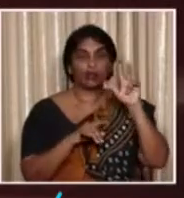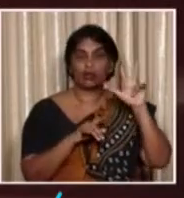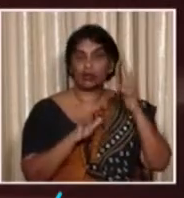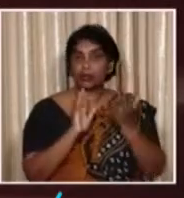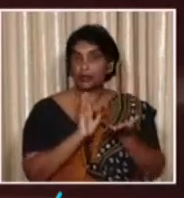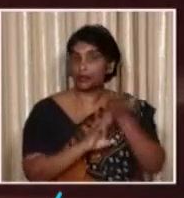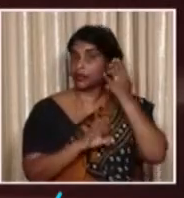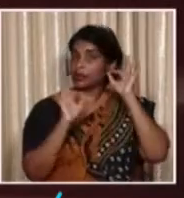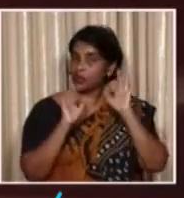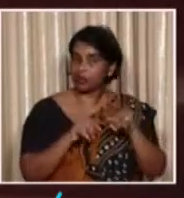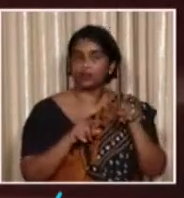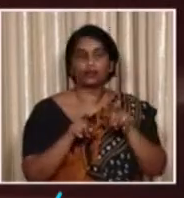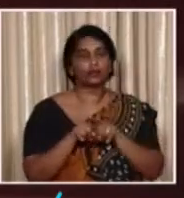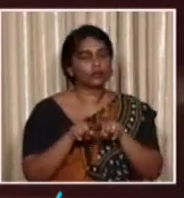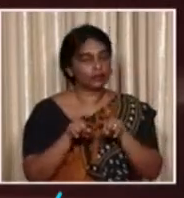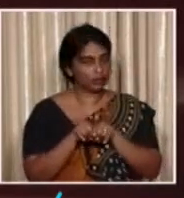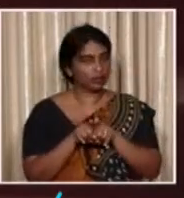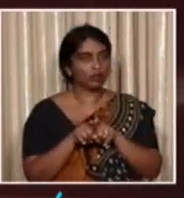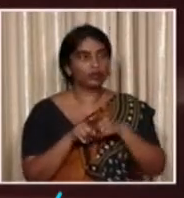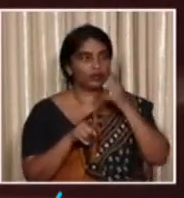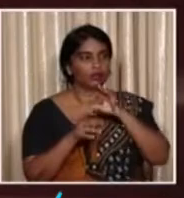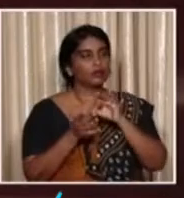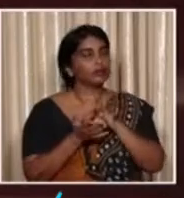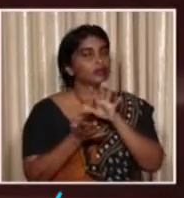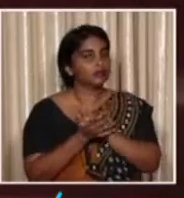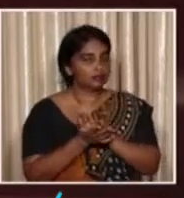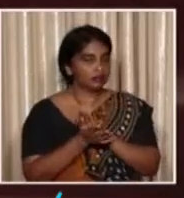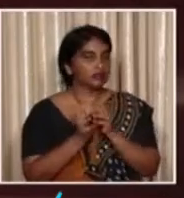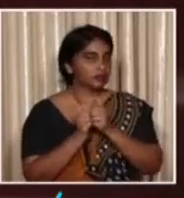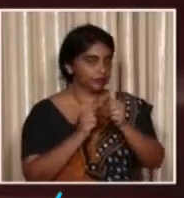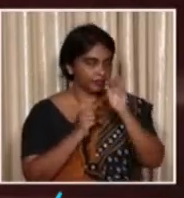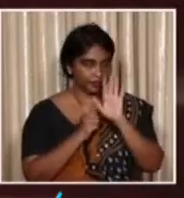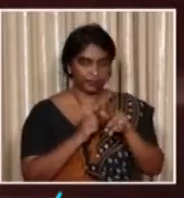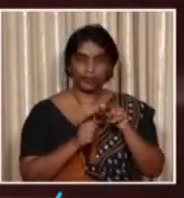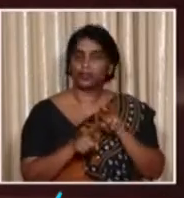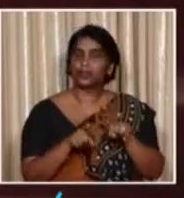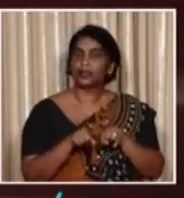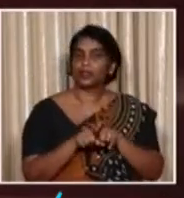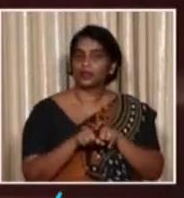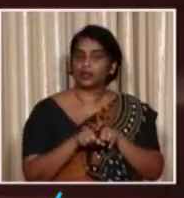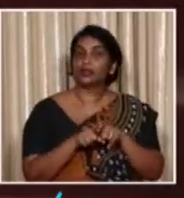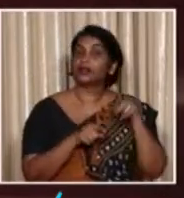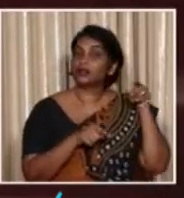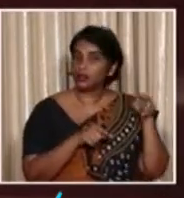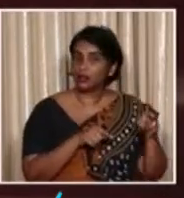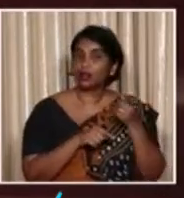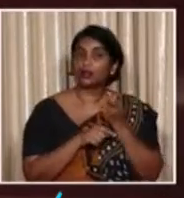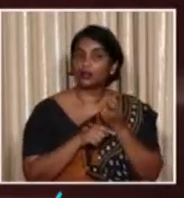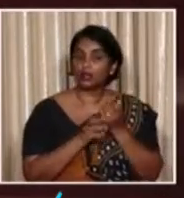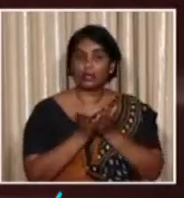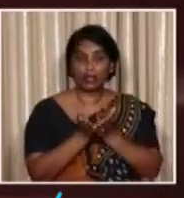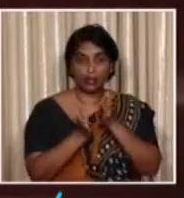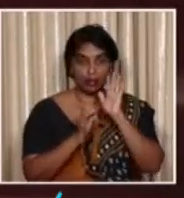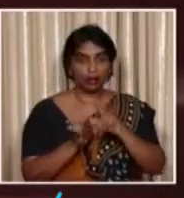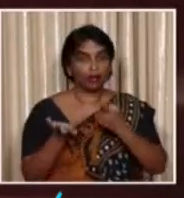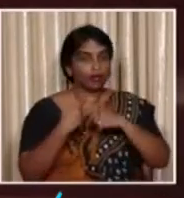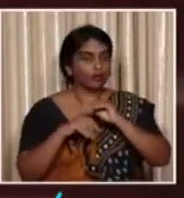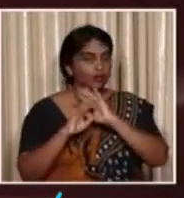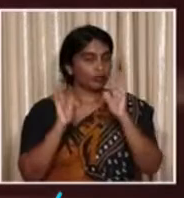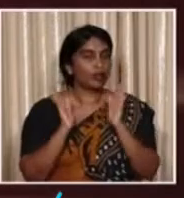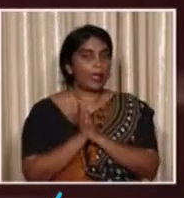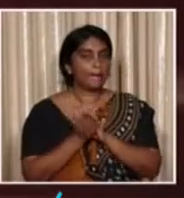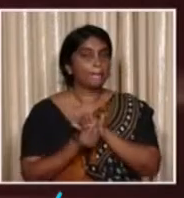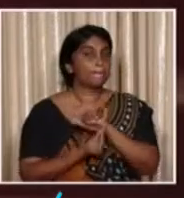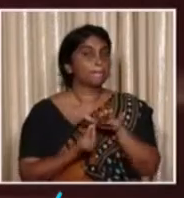නොඉක්මිය යුතු බවට නියෝගයක් ලබා ගැනීමට කටයුතු කර ඇත. එම මුදල නැවේ තිබූ භාණ්ඩ සහ